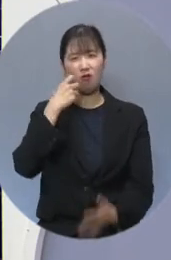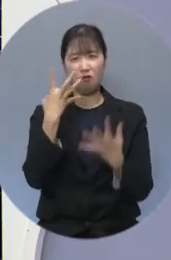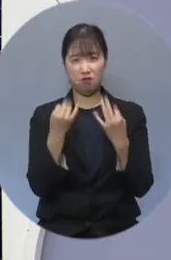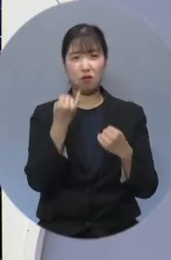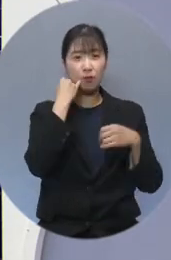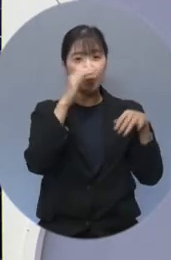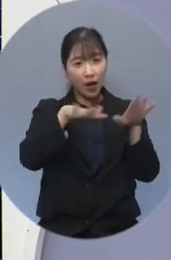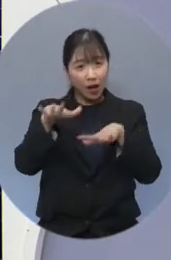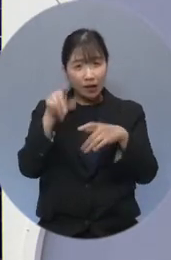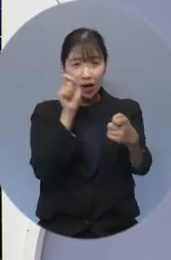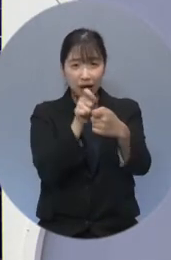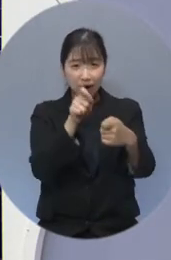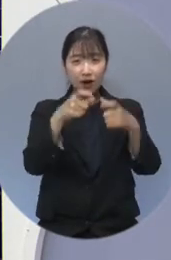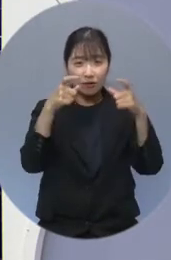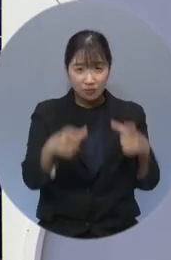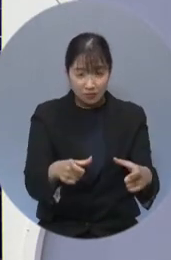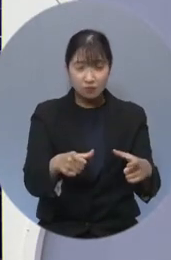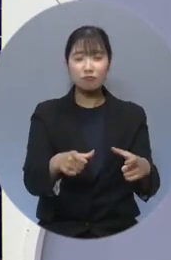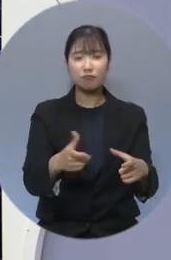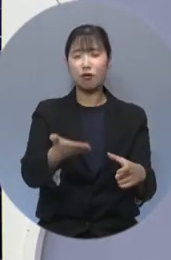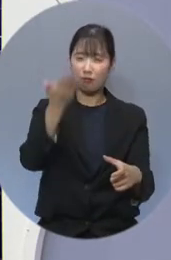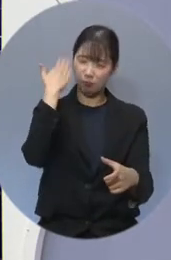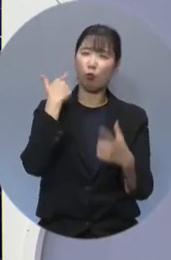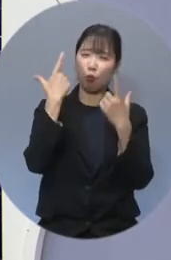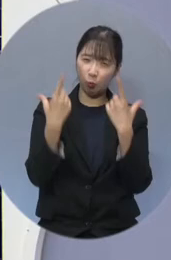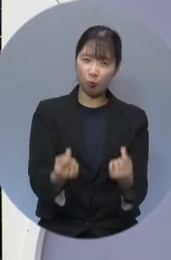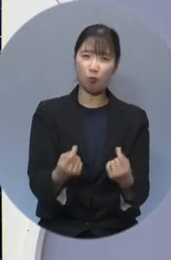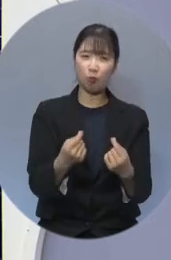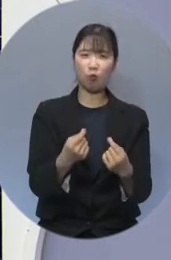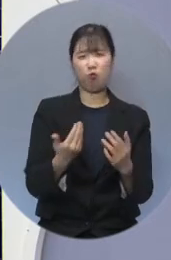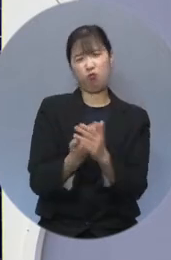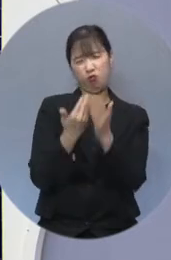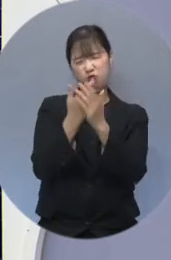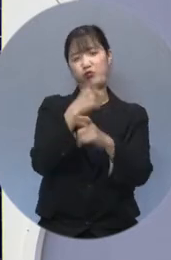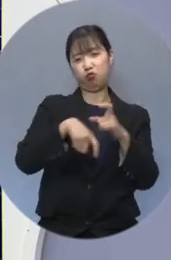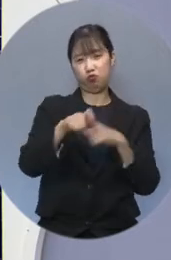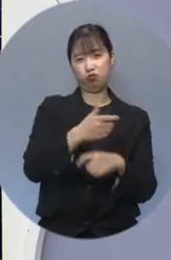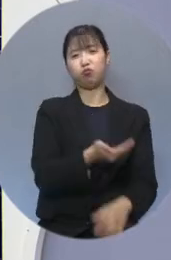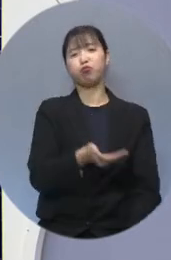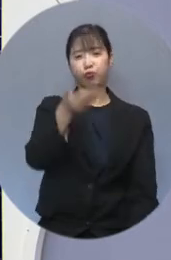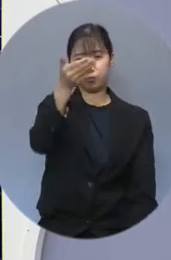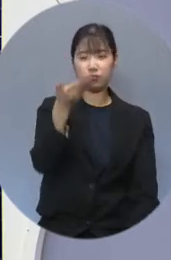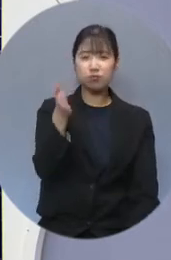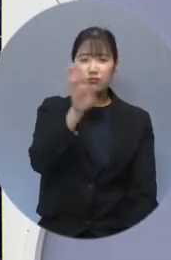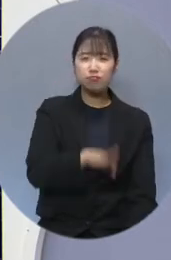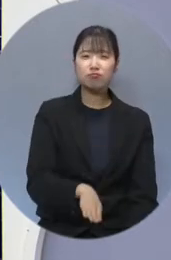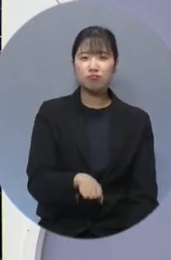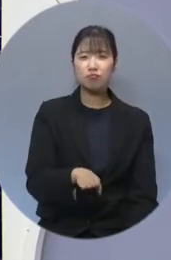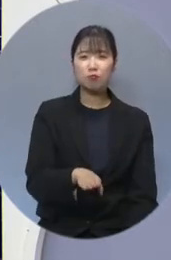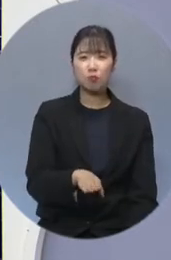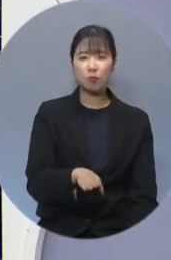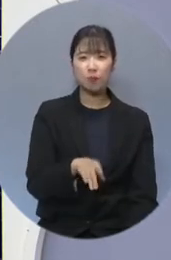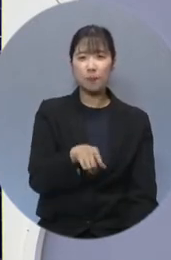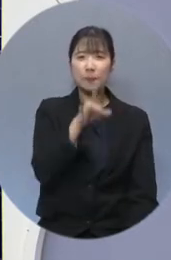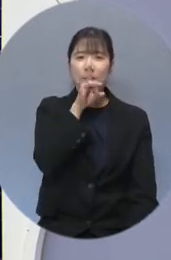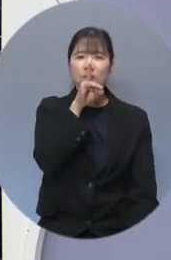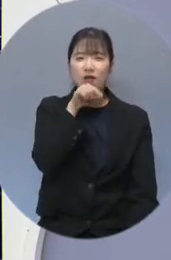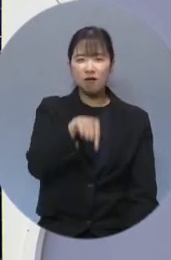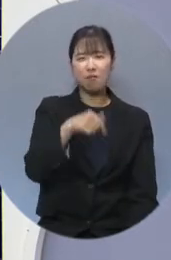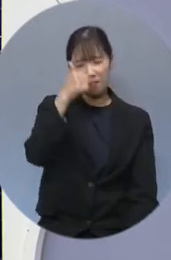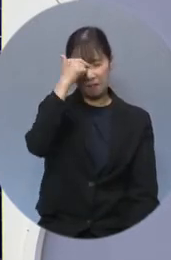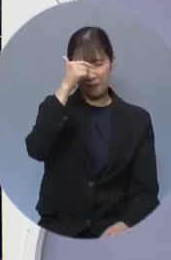보이는 조망권을 가진 지역들은 현상을 유지하거나 더 잘 되고 있고요. 반대로 도심지에